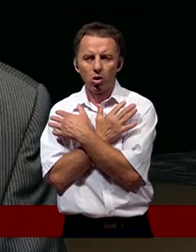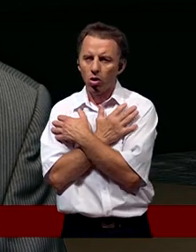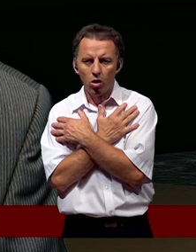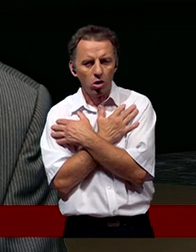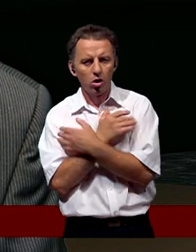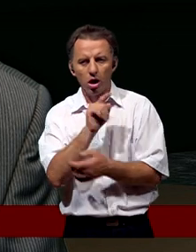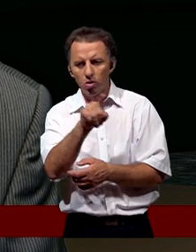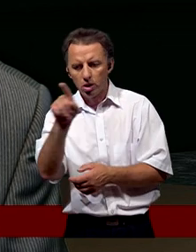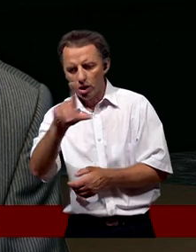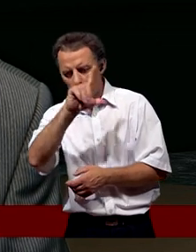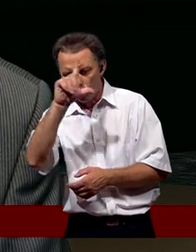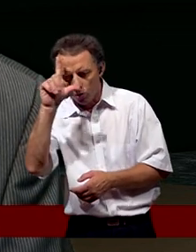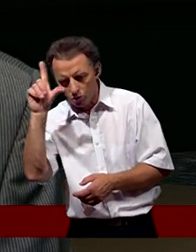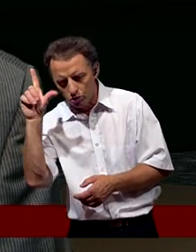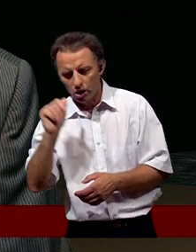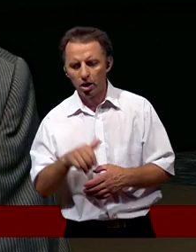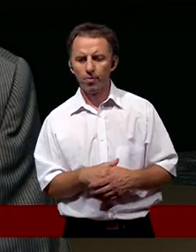tych ludzi.